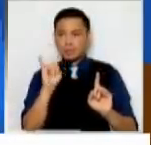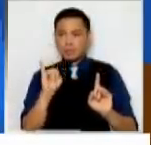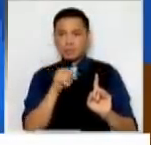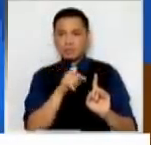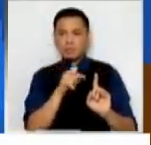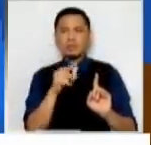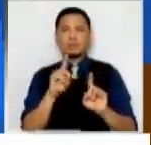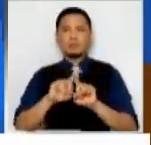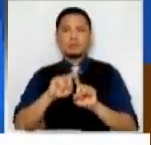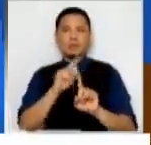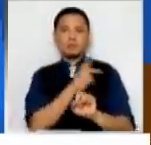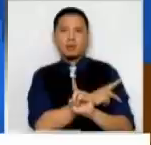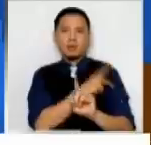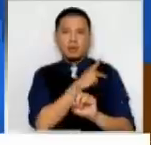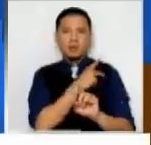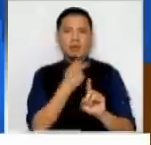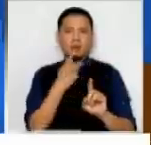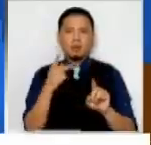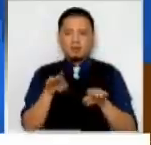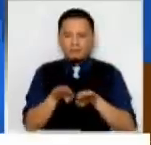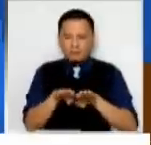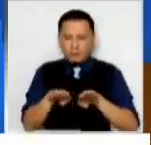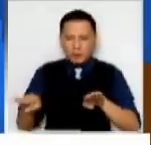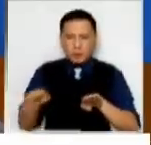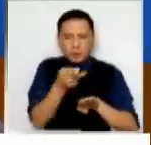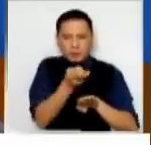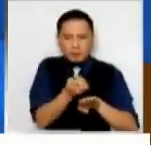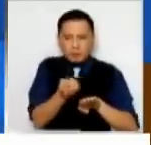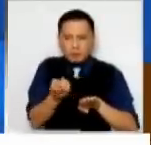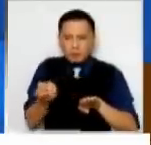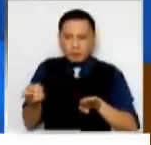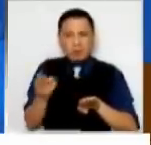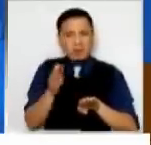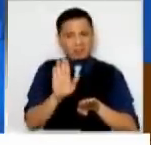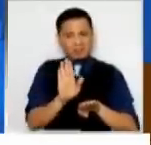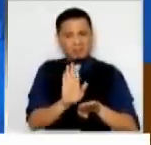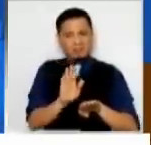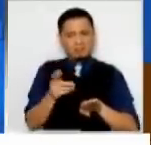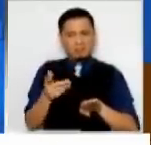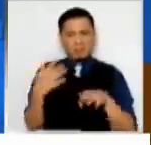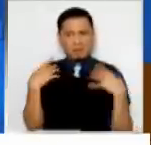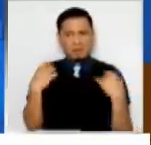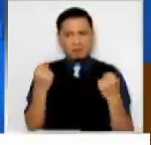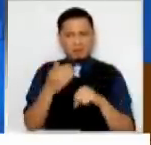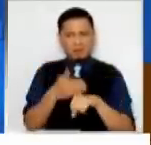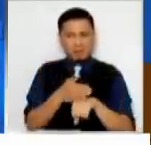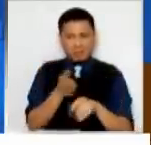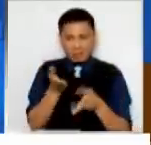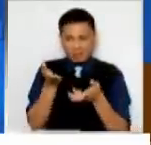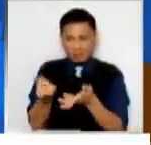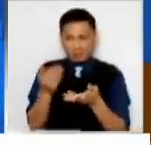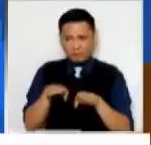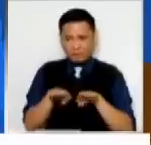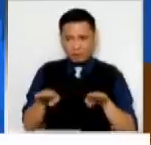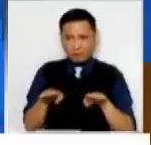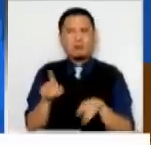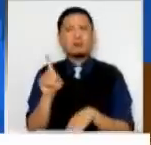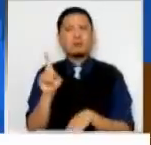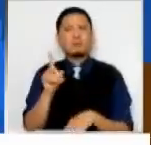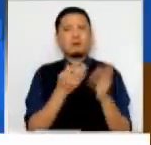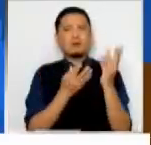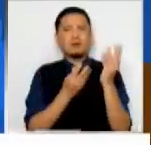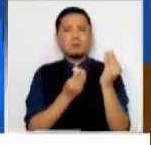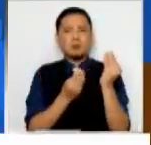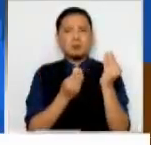pasilyo na natutulog at dun ho nagpapagaling. Ano ho ang ating mga update ukol po doon sa mga ginagawang modular tents